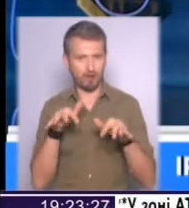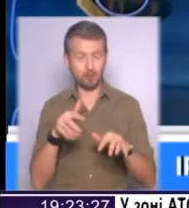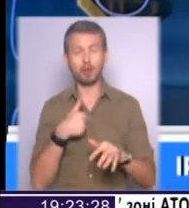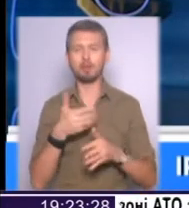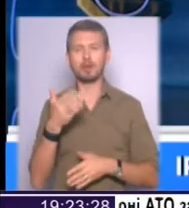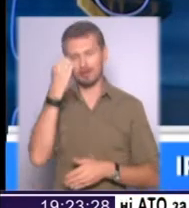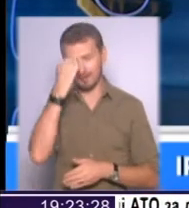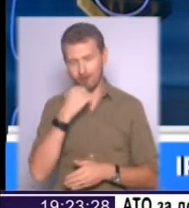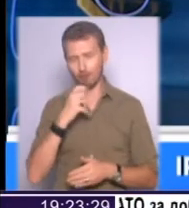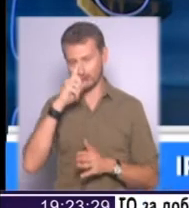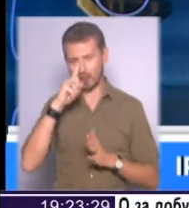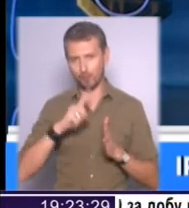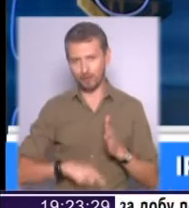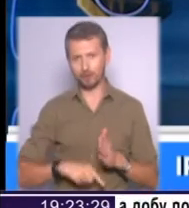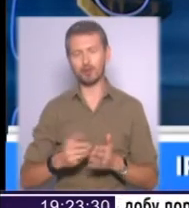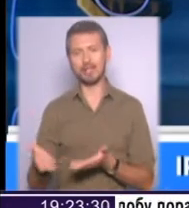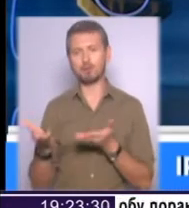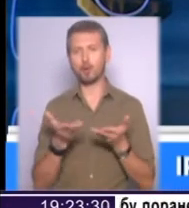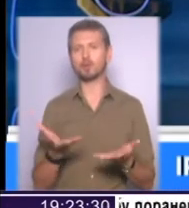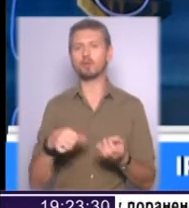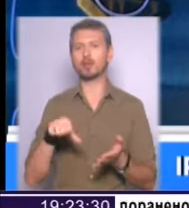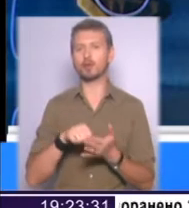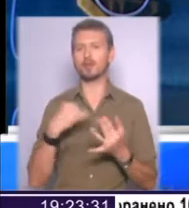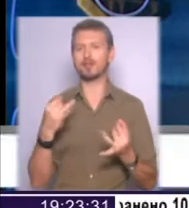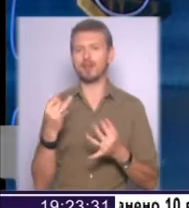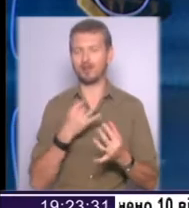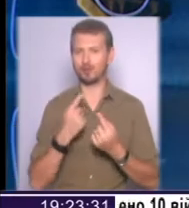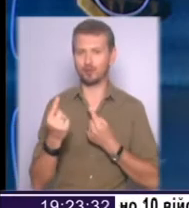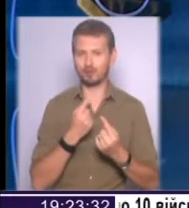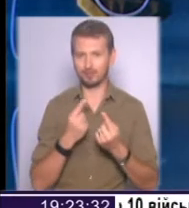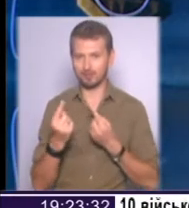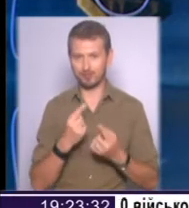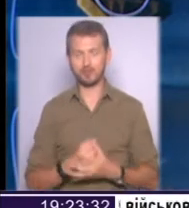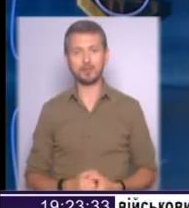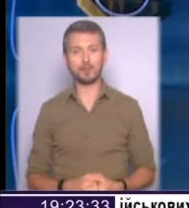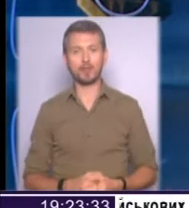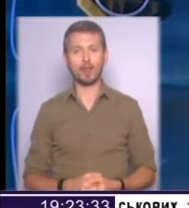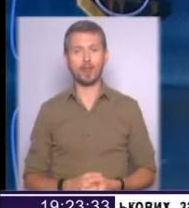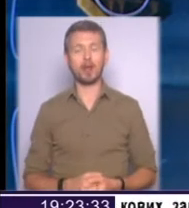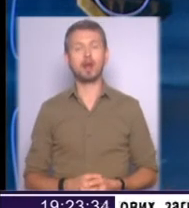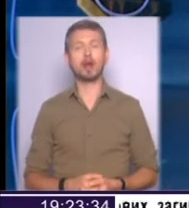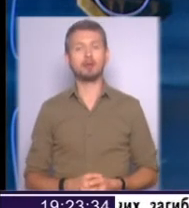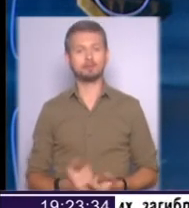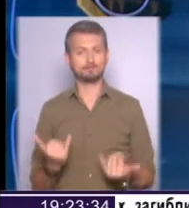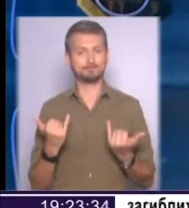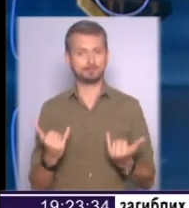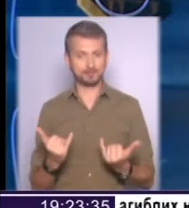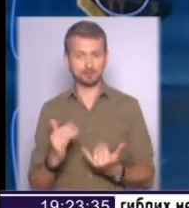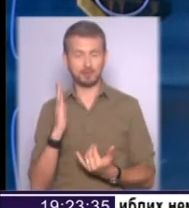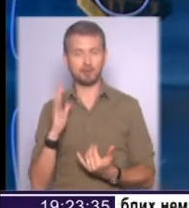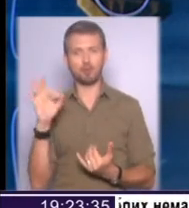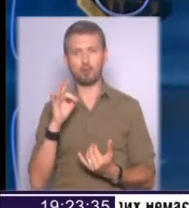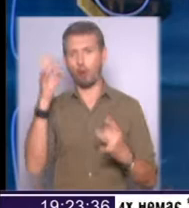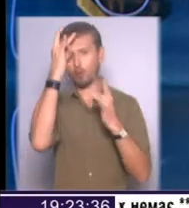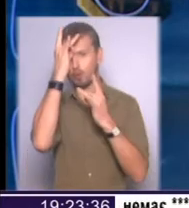вкотре запрошуємо взяти участь у цікавій дискусії в межах наших трьох розмов. У першій з них мова піде про культуру,